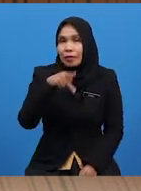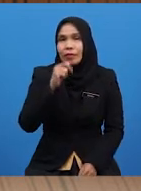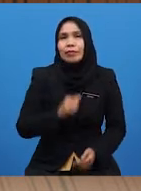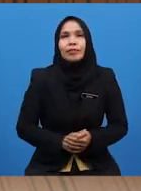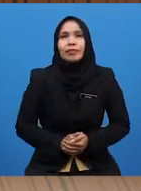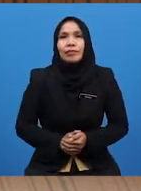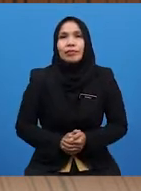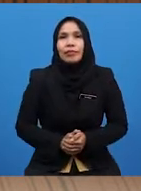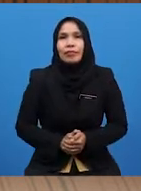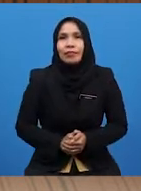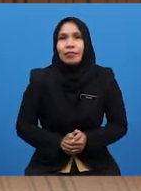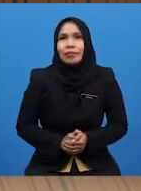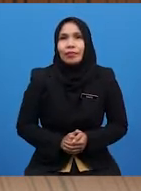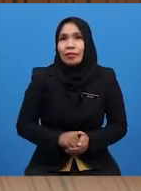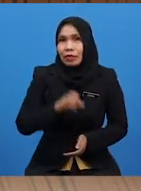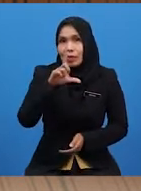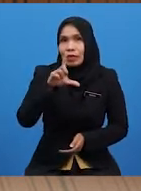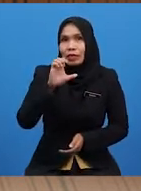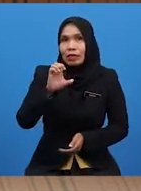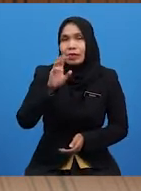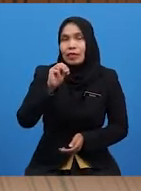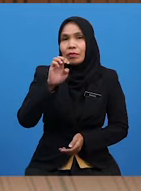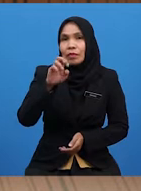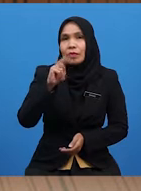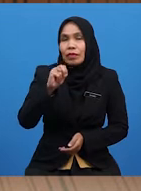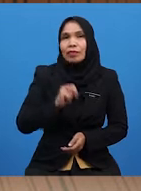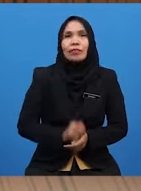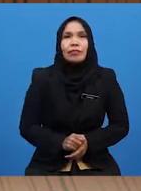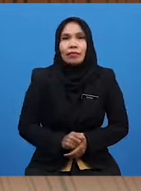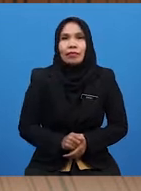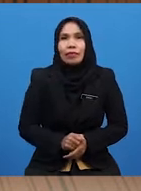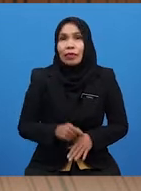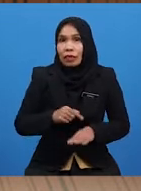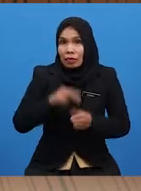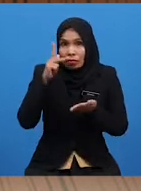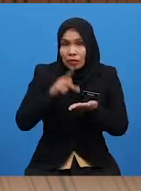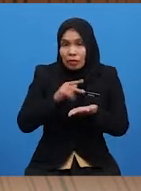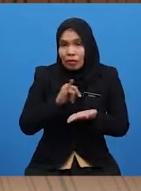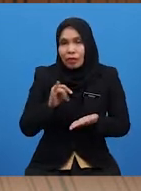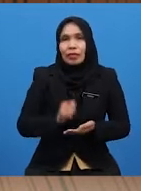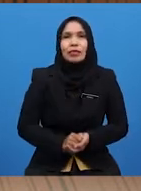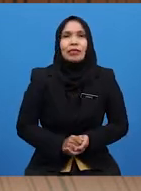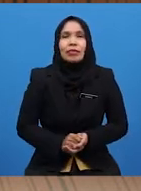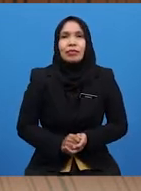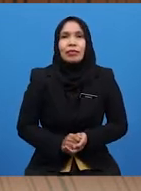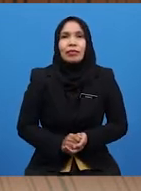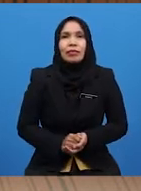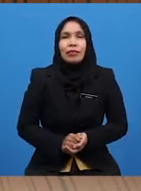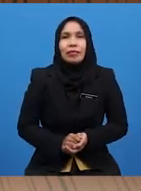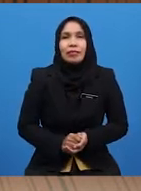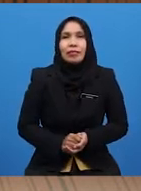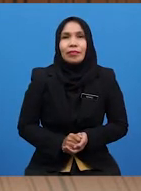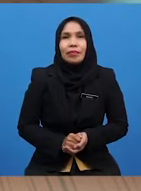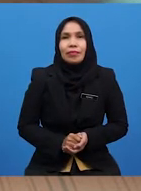asas Seperti Tiang dinding lantai cycling dan atap ini dikenali sebagai akik Textile design of the